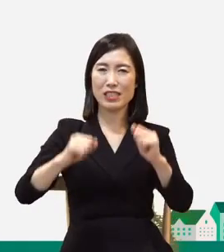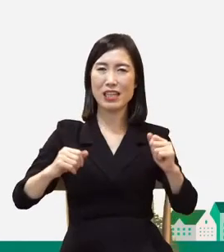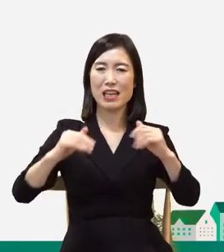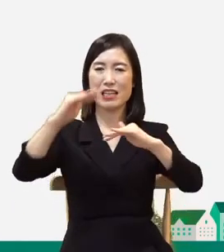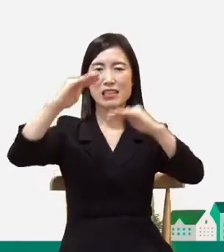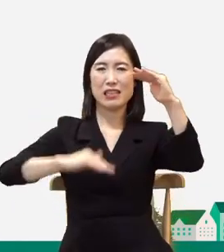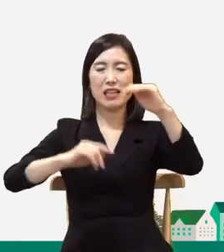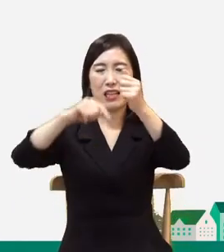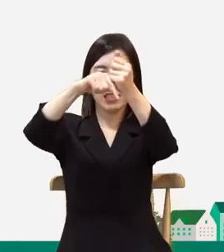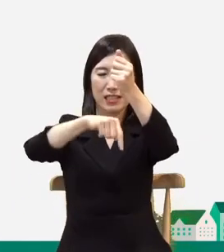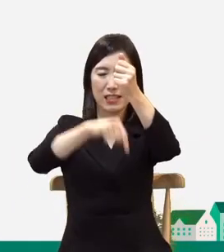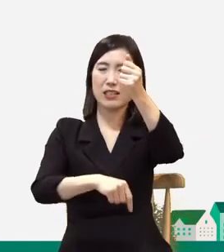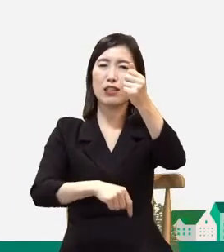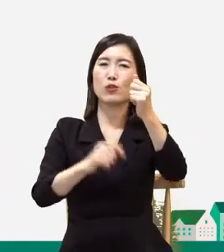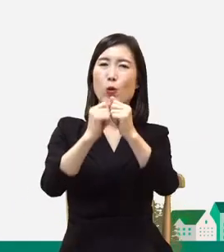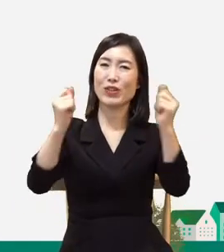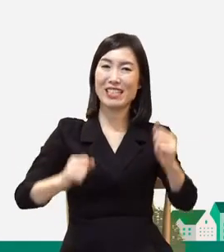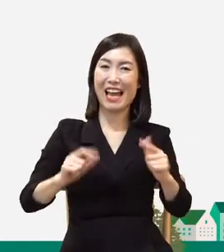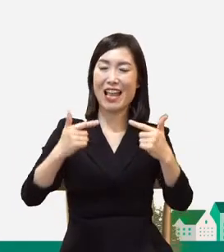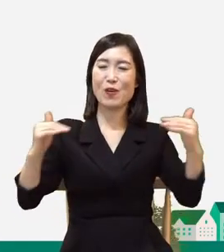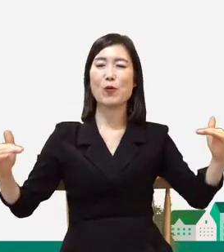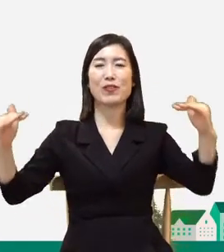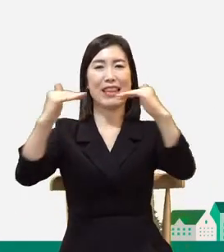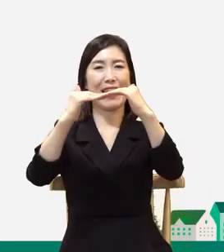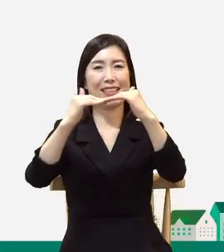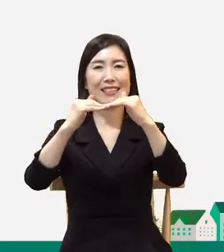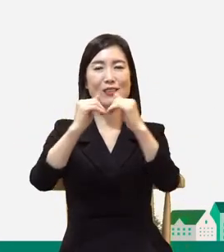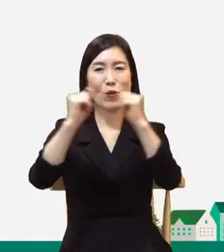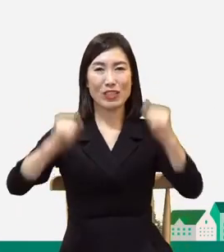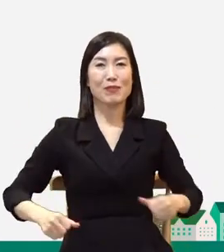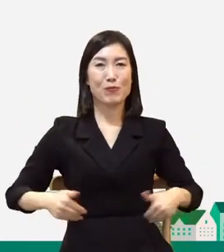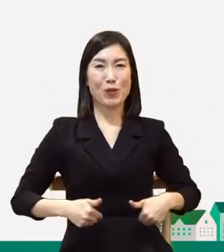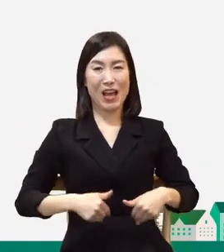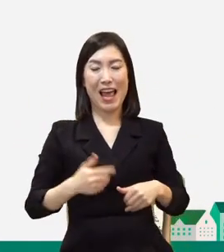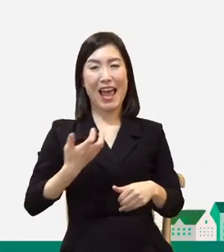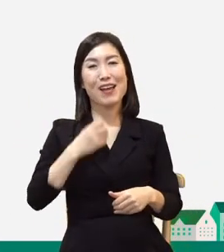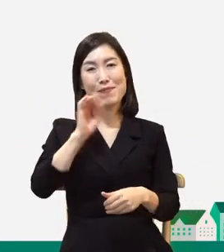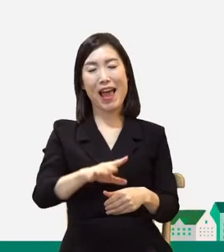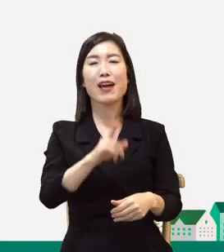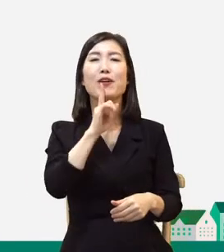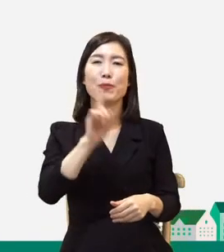저희가 주민들을 지원을 하다 보니 이렇게